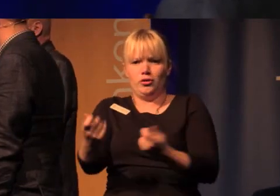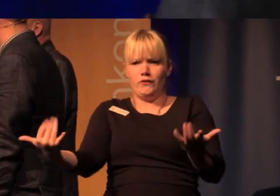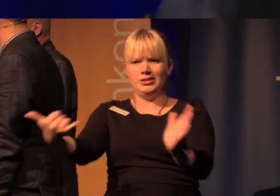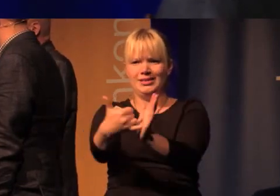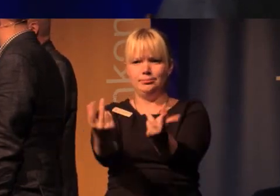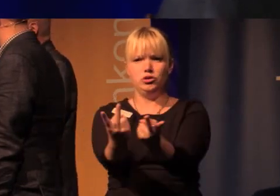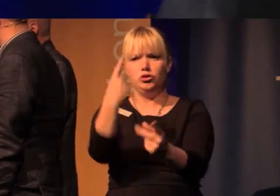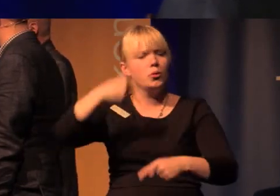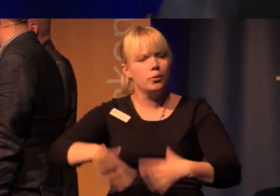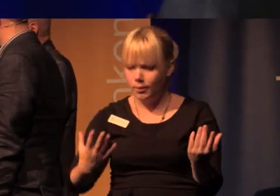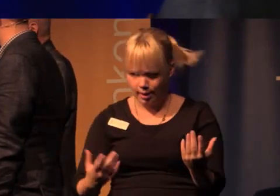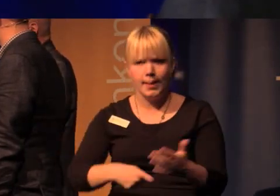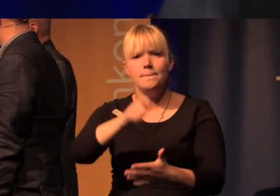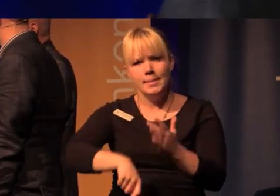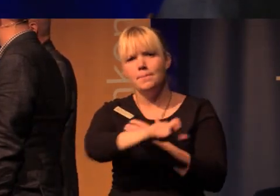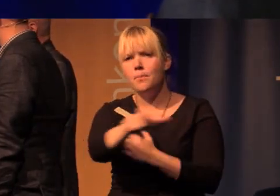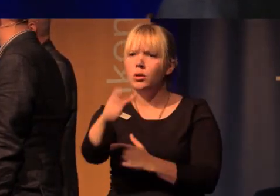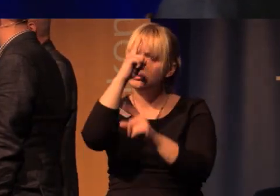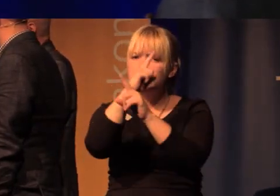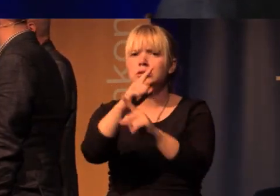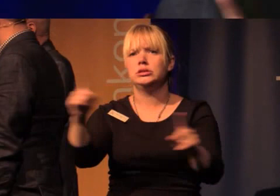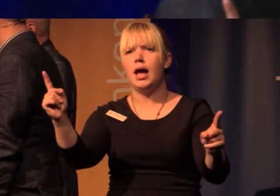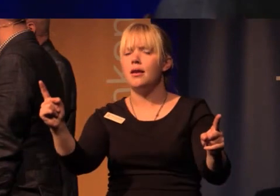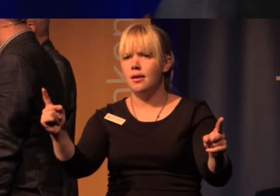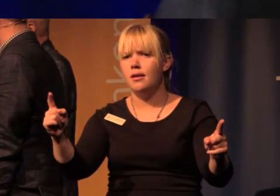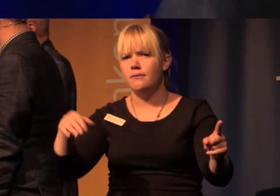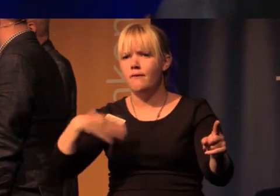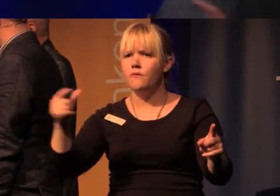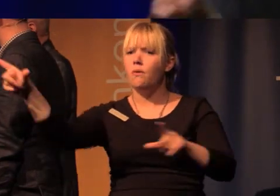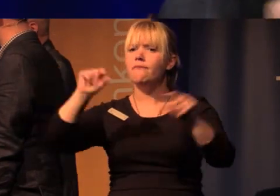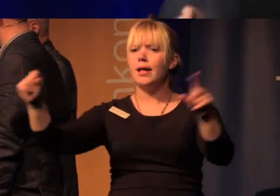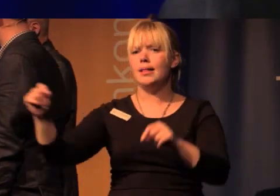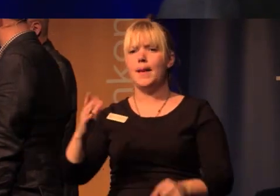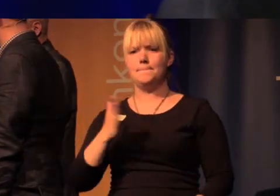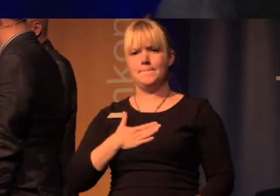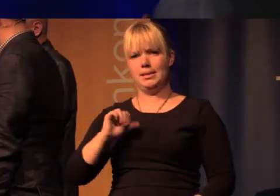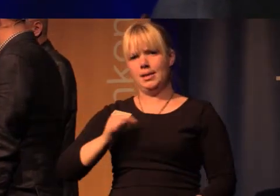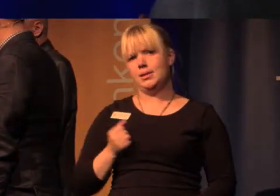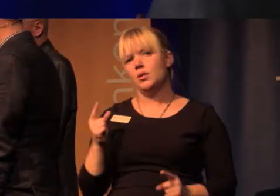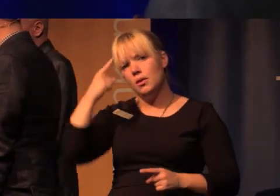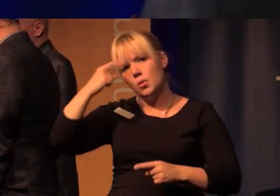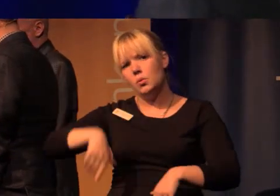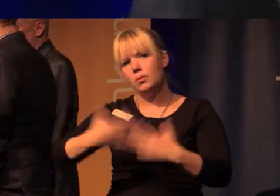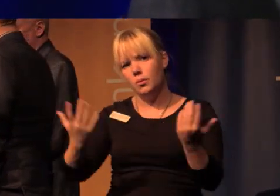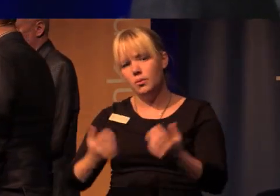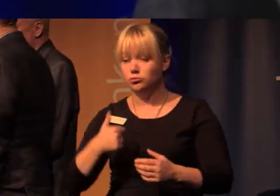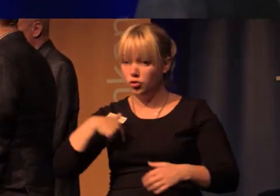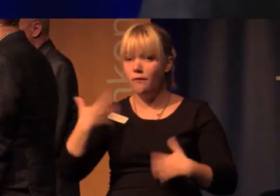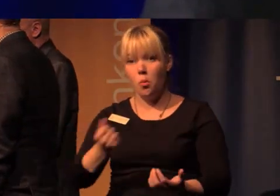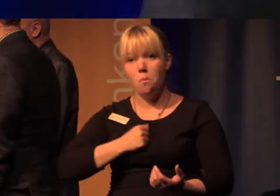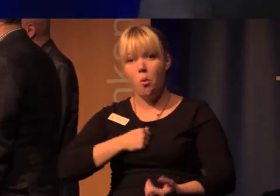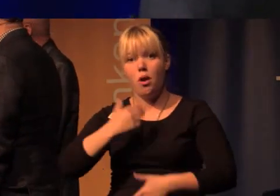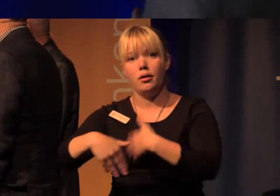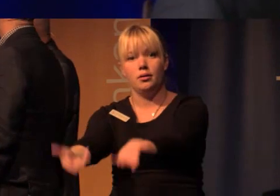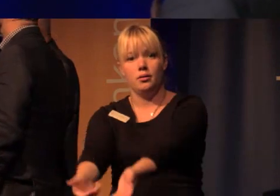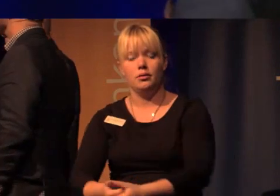till att medborgarna har en möjlighet att i så stor utsträckning som möjligt välja sin egen kultur och ha möjlighet att hålla på med den. Därför